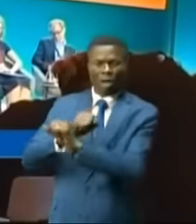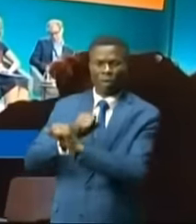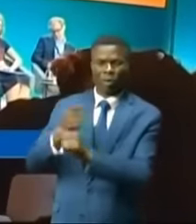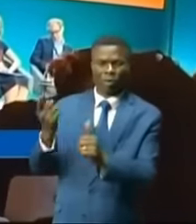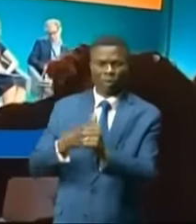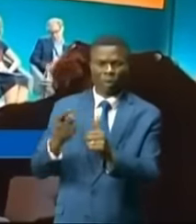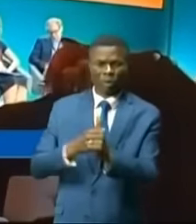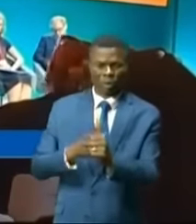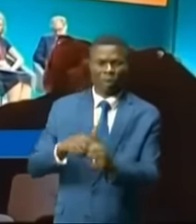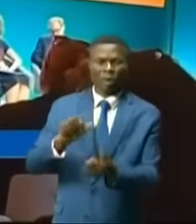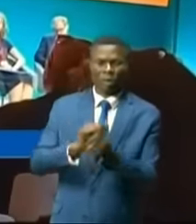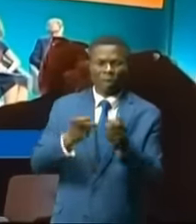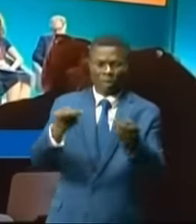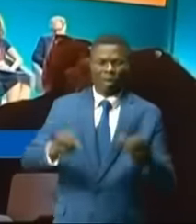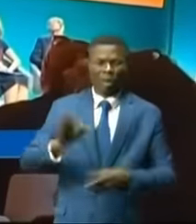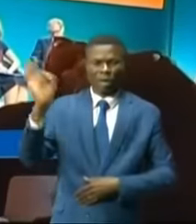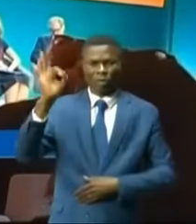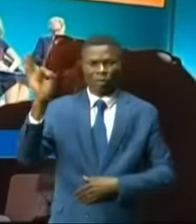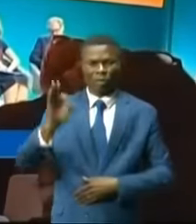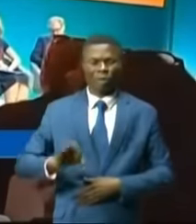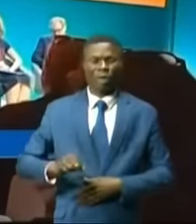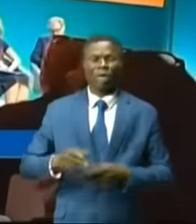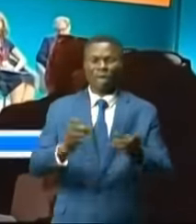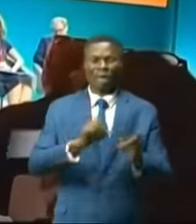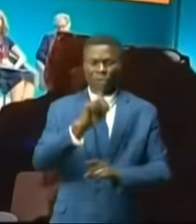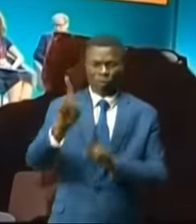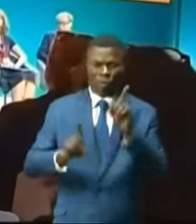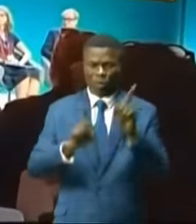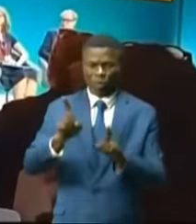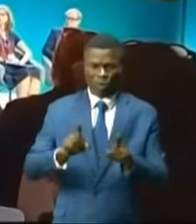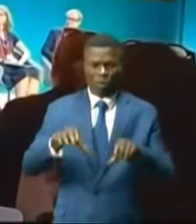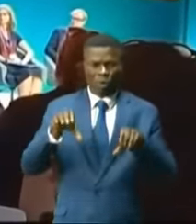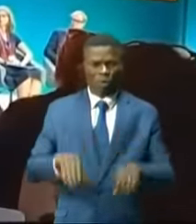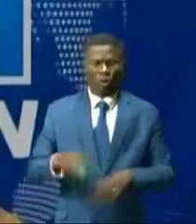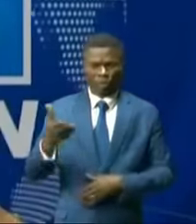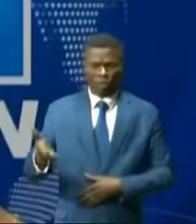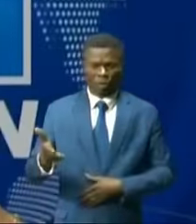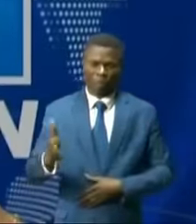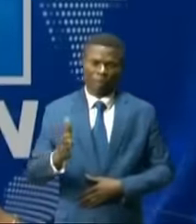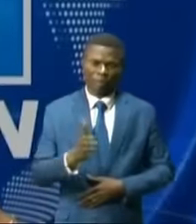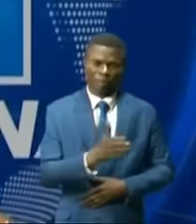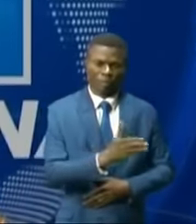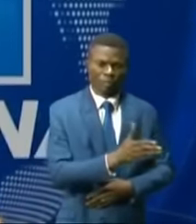le tourbière, forêts et paysages vitaux du bassin du Congo.